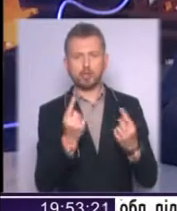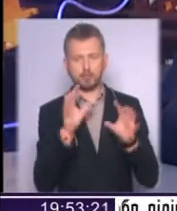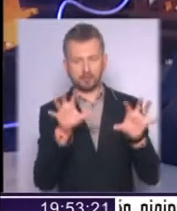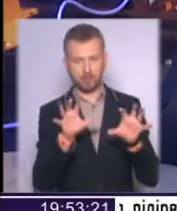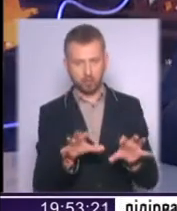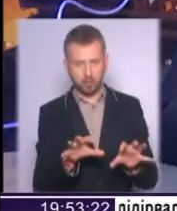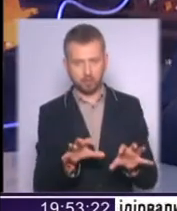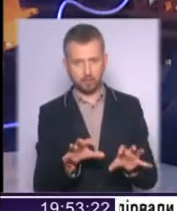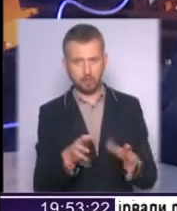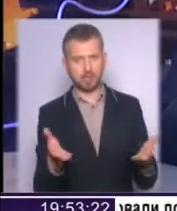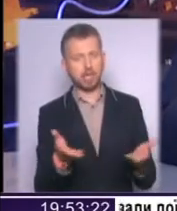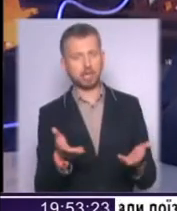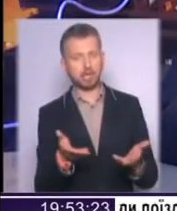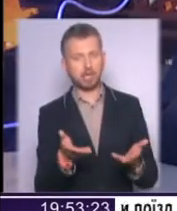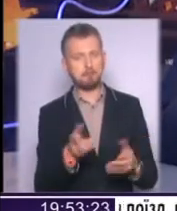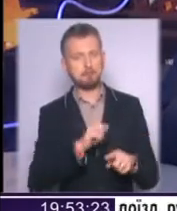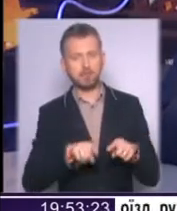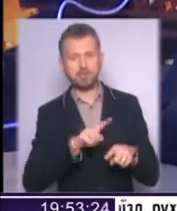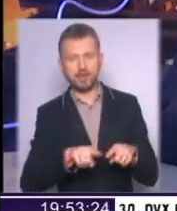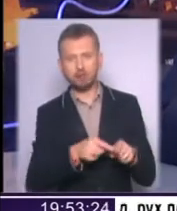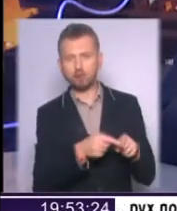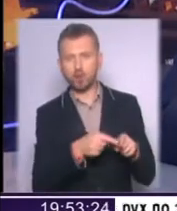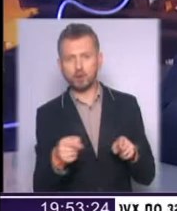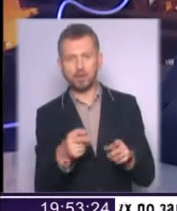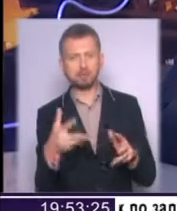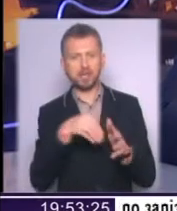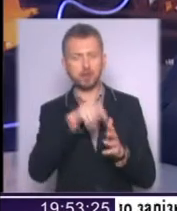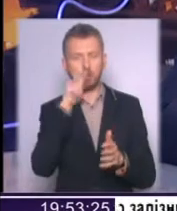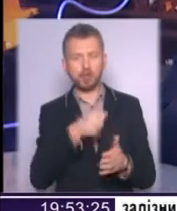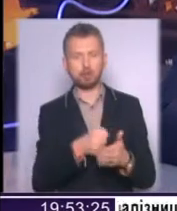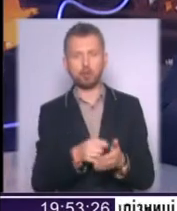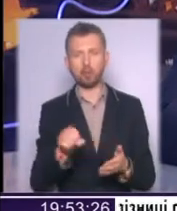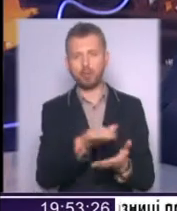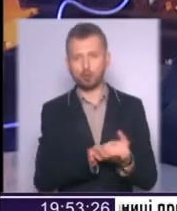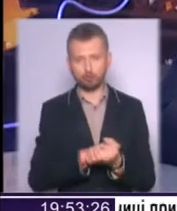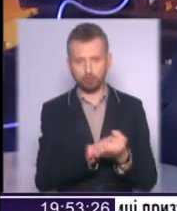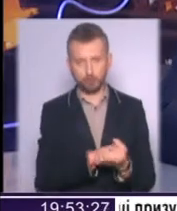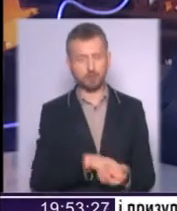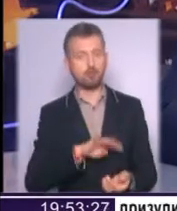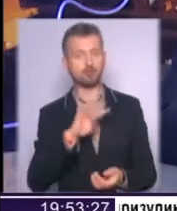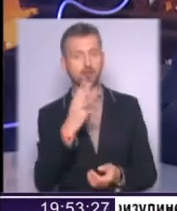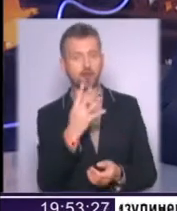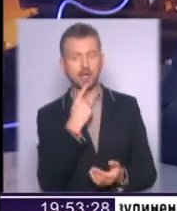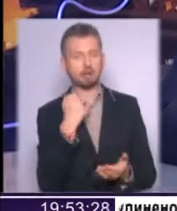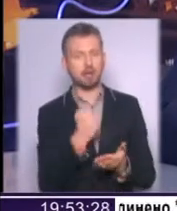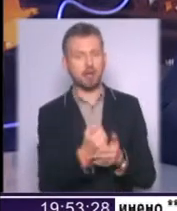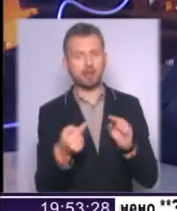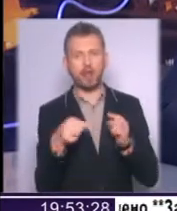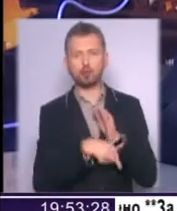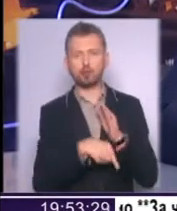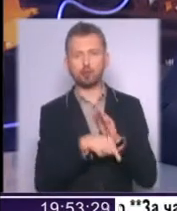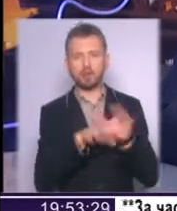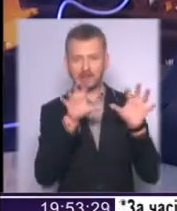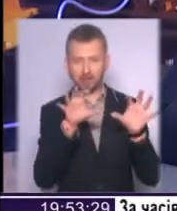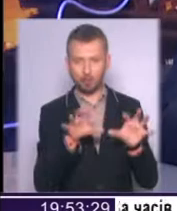актів, які пришвидшують процес приєднання України до Євросоюзу. Четверте, прийняти низку антикорупційних